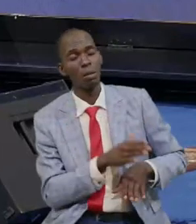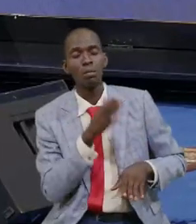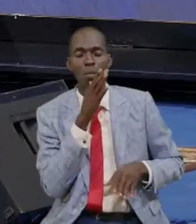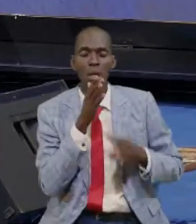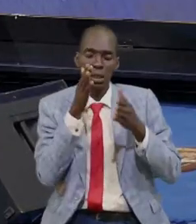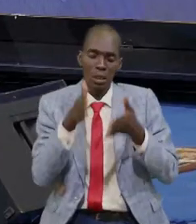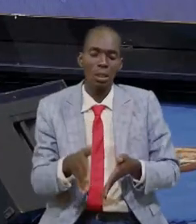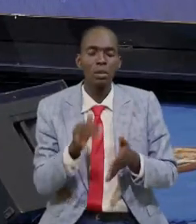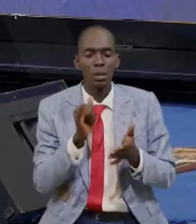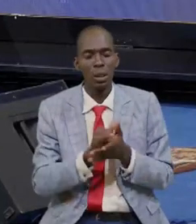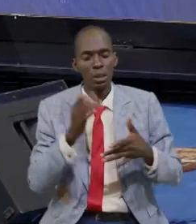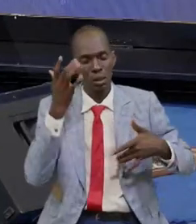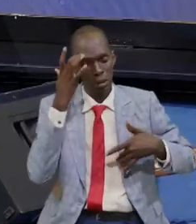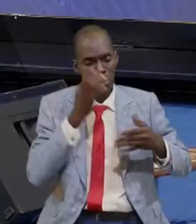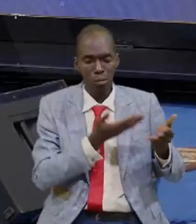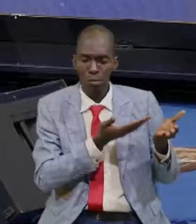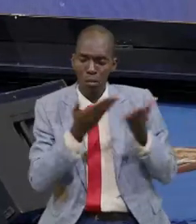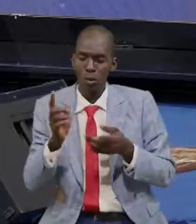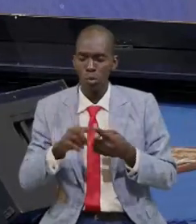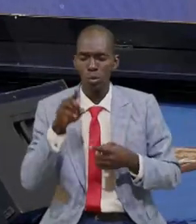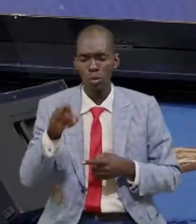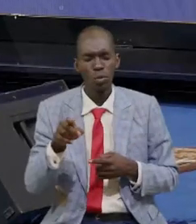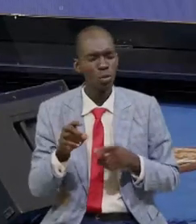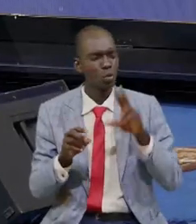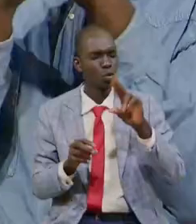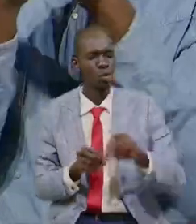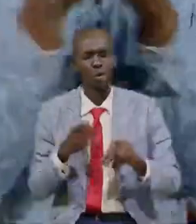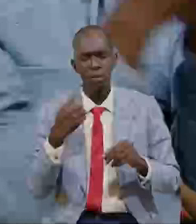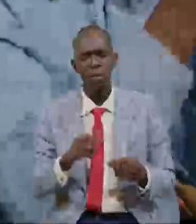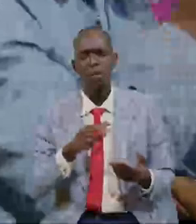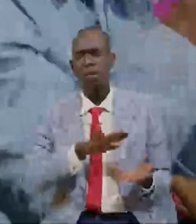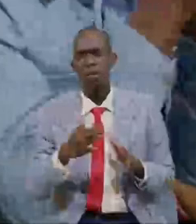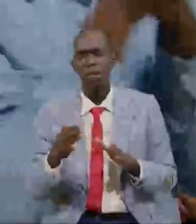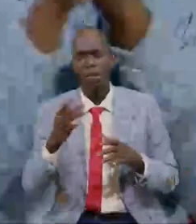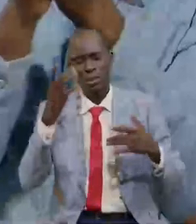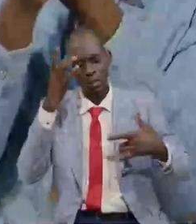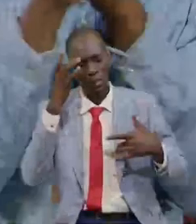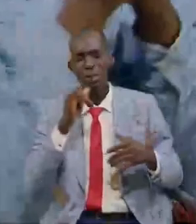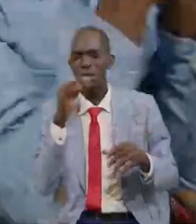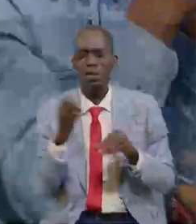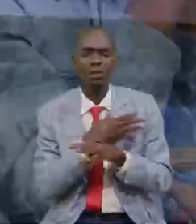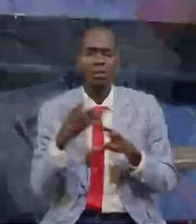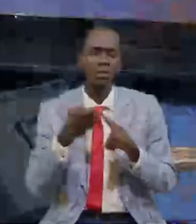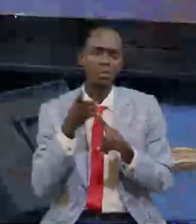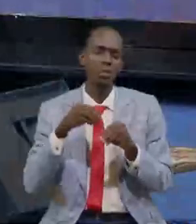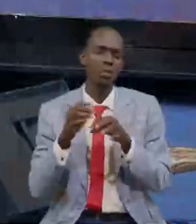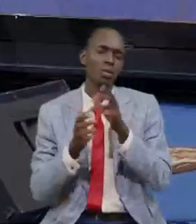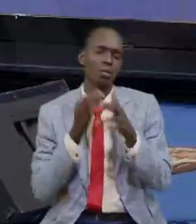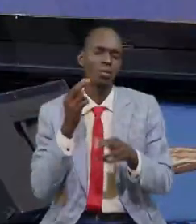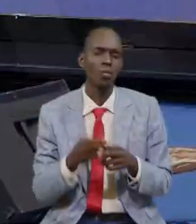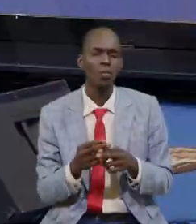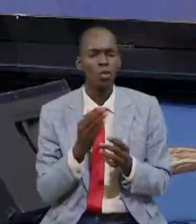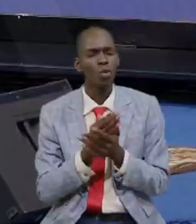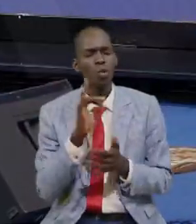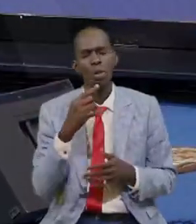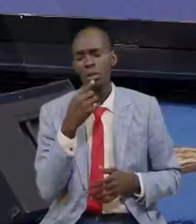elle a laissé la maladie à pouvoir porter. La maladie là, quitte ta vie maintenant au nom de Jésus. Quelqu'un